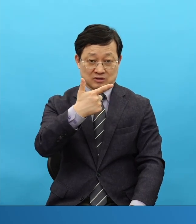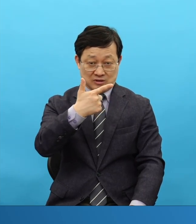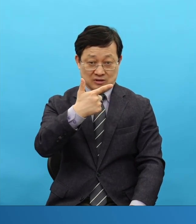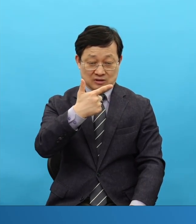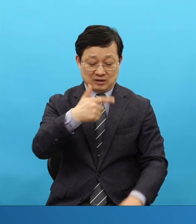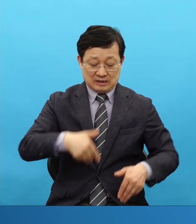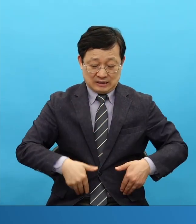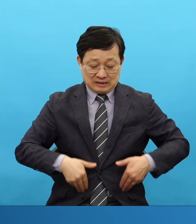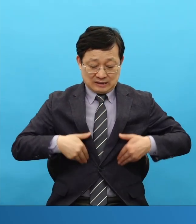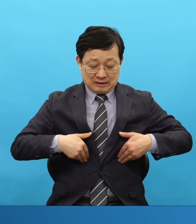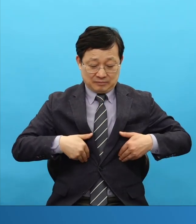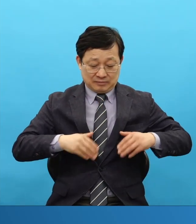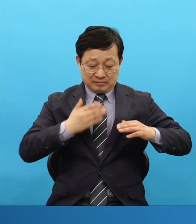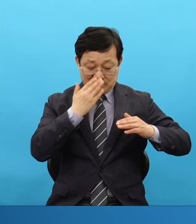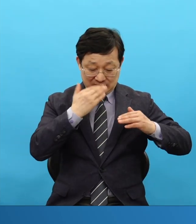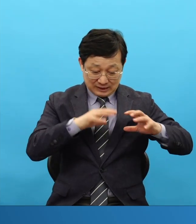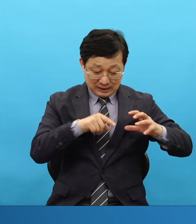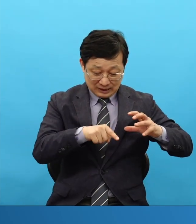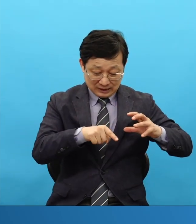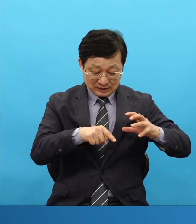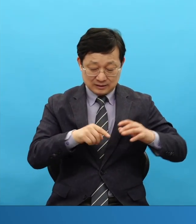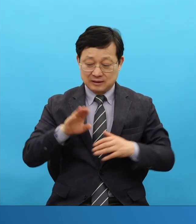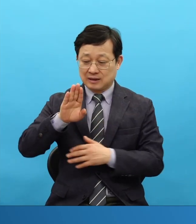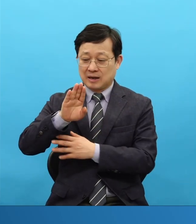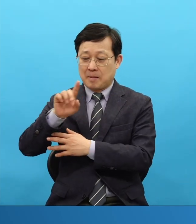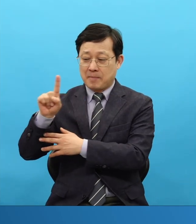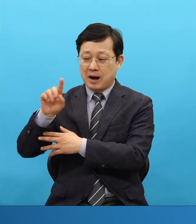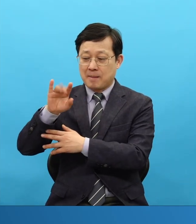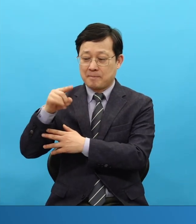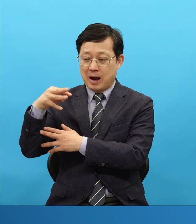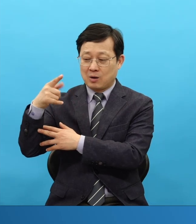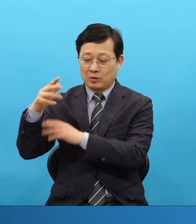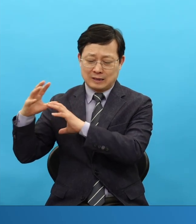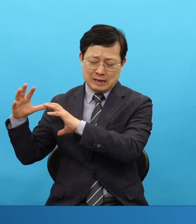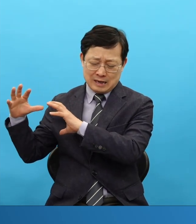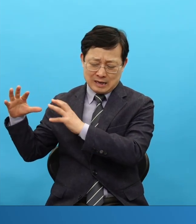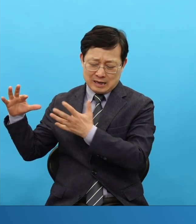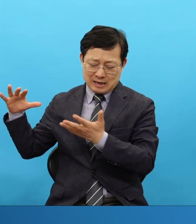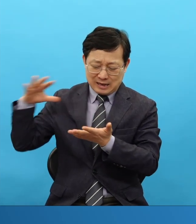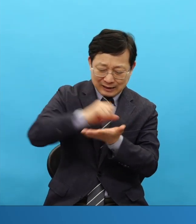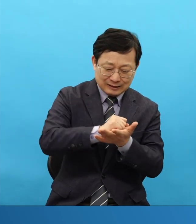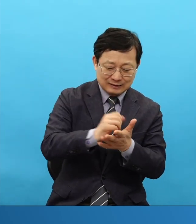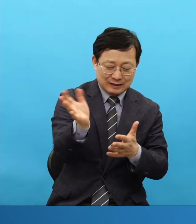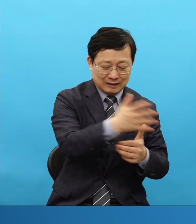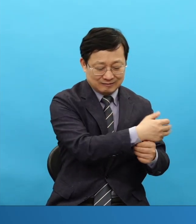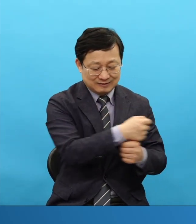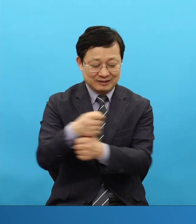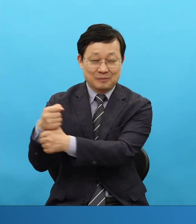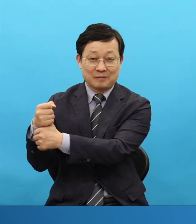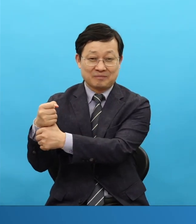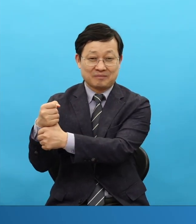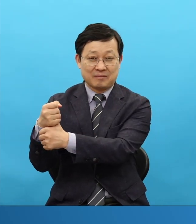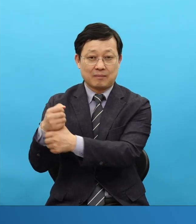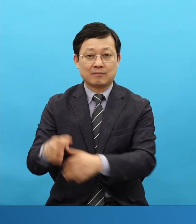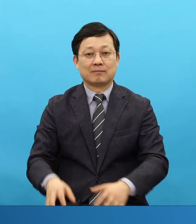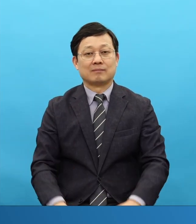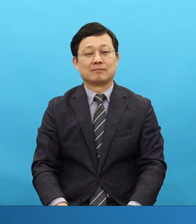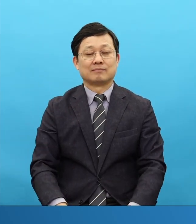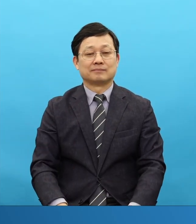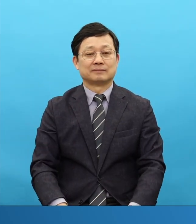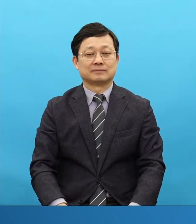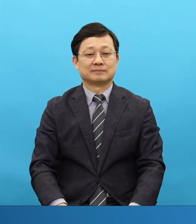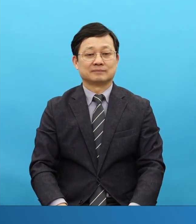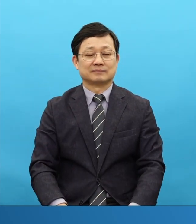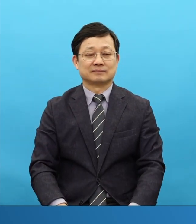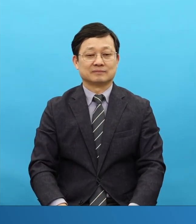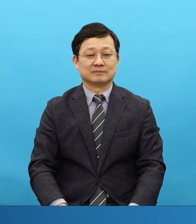바벨론이 이스라엘 잡아가 버린 거예요. In BC 남쪽으로. 586, we see Babylon took southern Judah men away. 이런 게 된 거예요. That's what